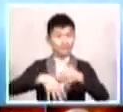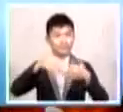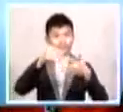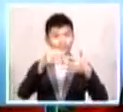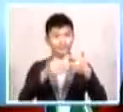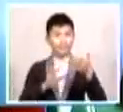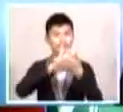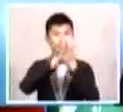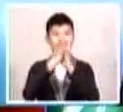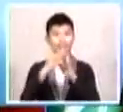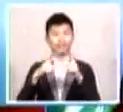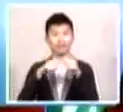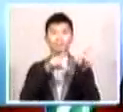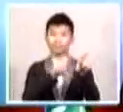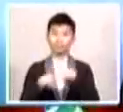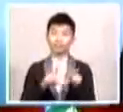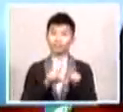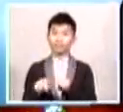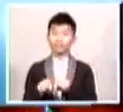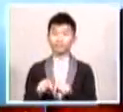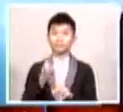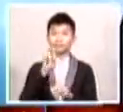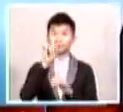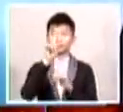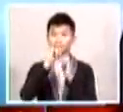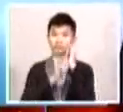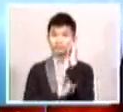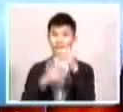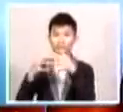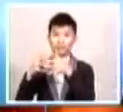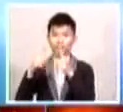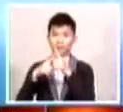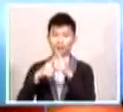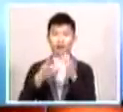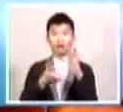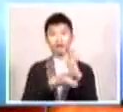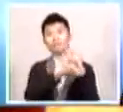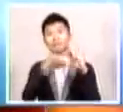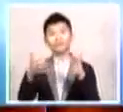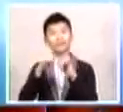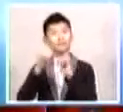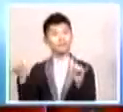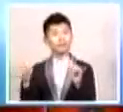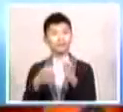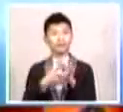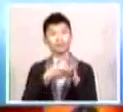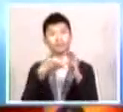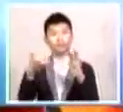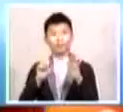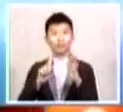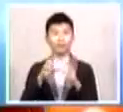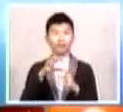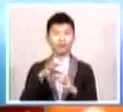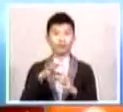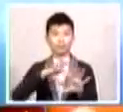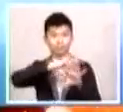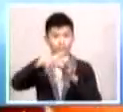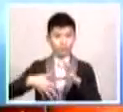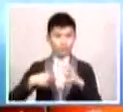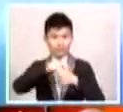共同的资产。20世纪的美国人用开放市场和开放的移民促成全球化的开展和全球体制的形